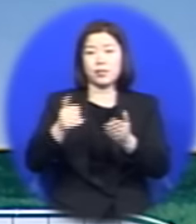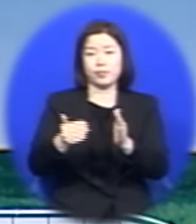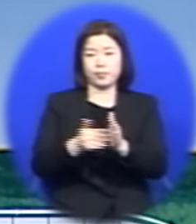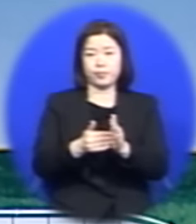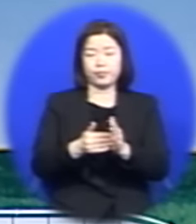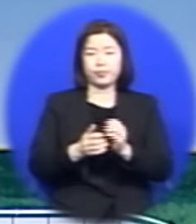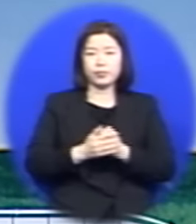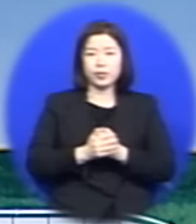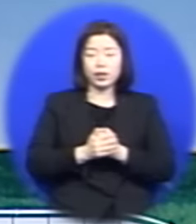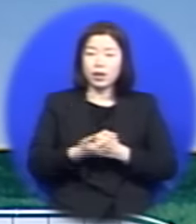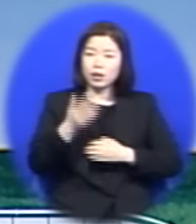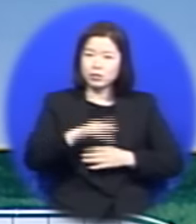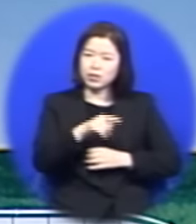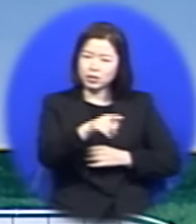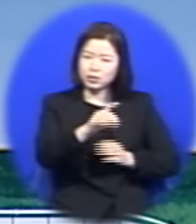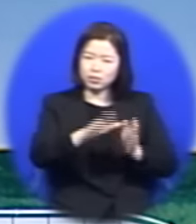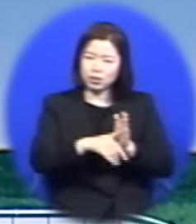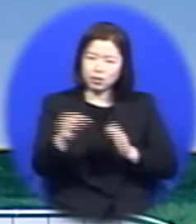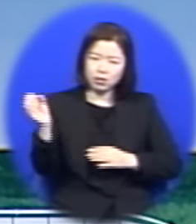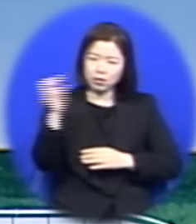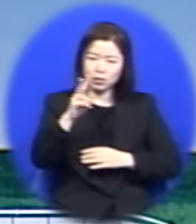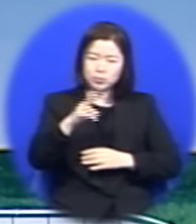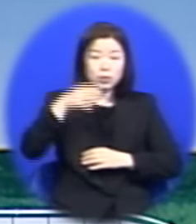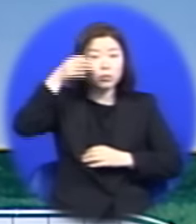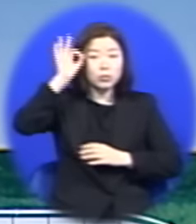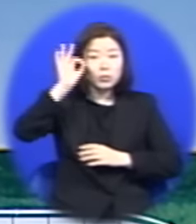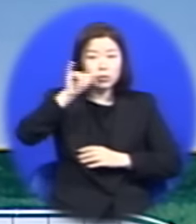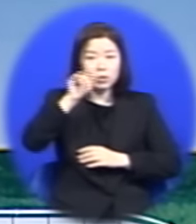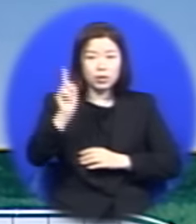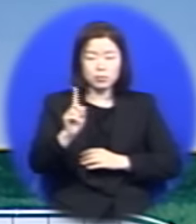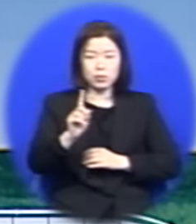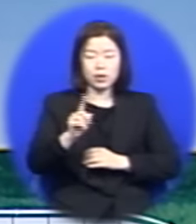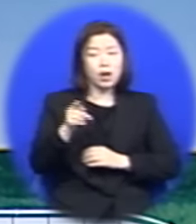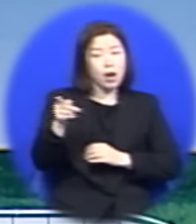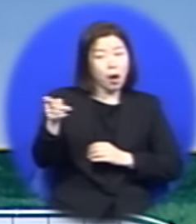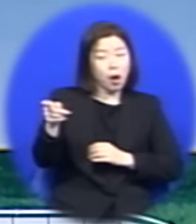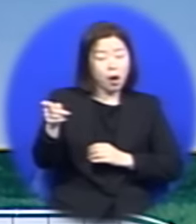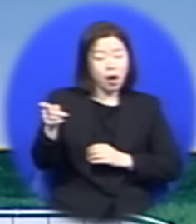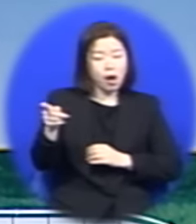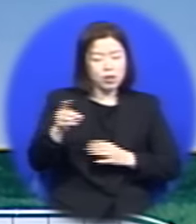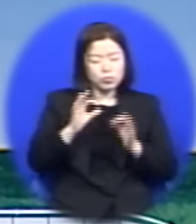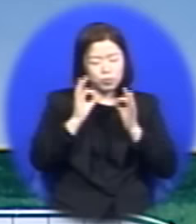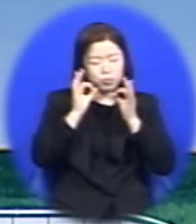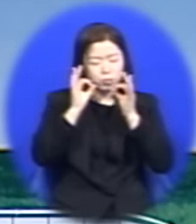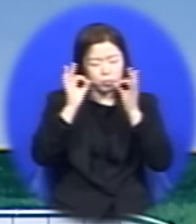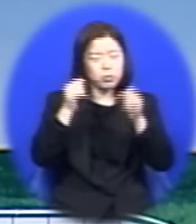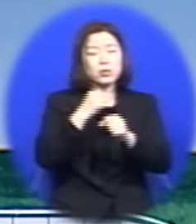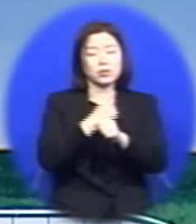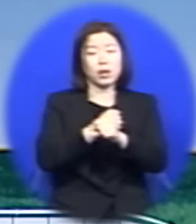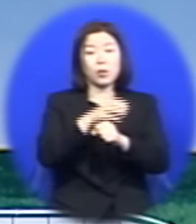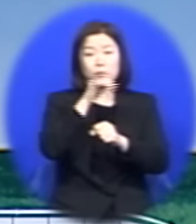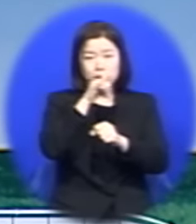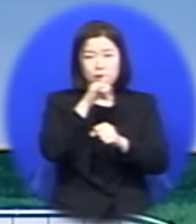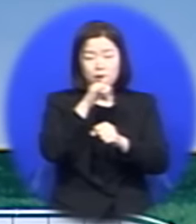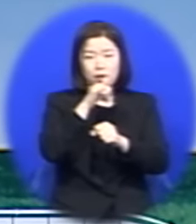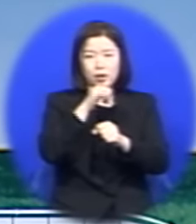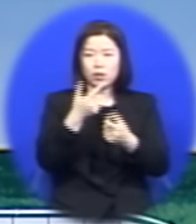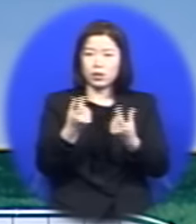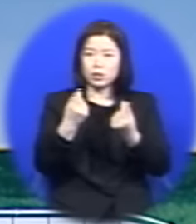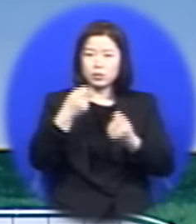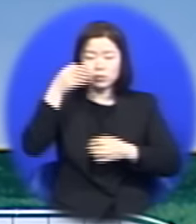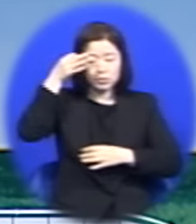했었습니다. 근데 그때 갑자기 떠오른 생각이 그도 최선을 다하고 있는 것이다. 그런